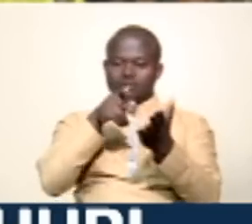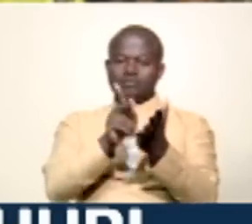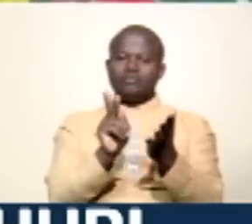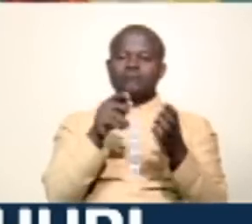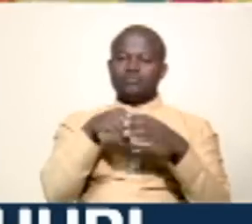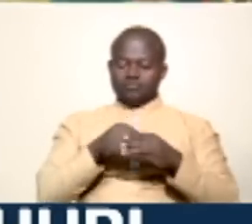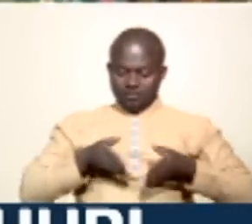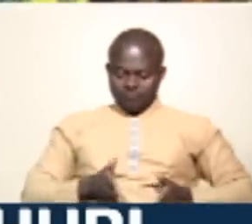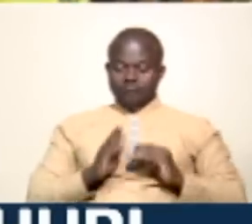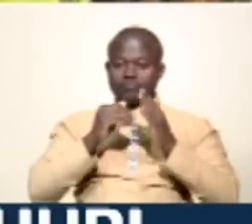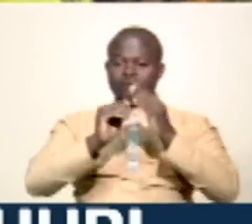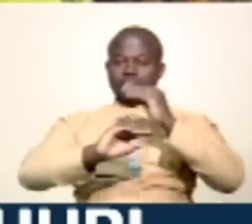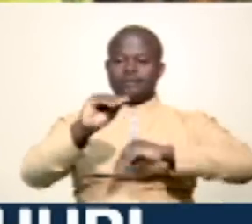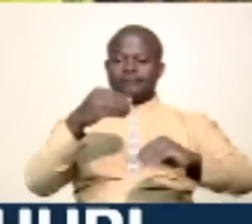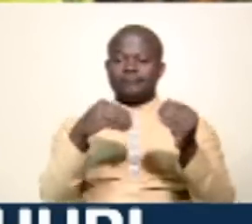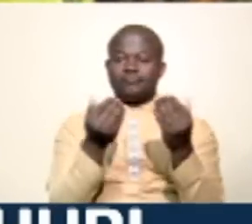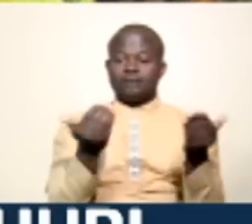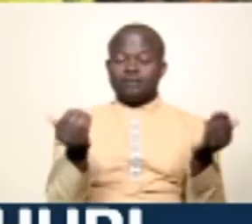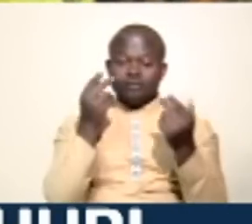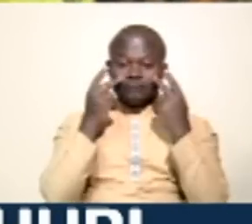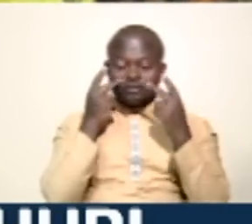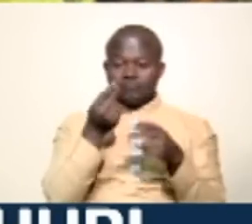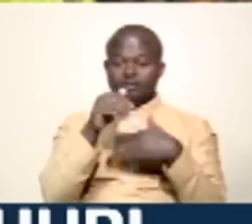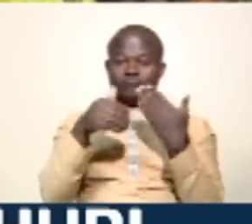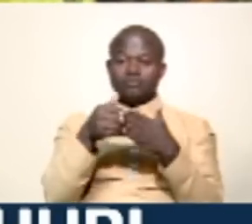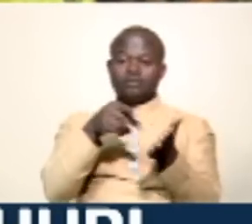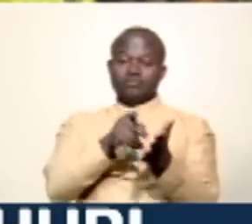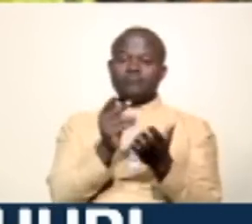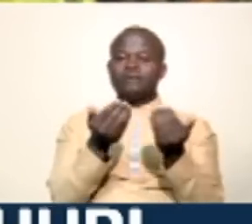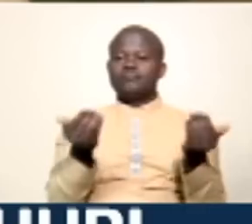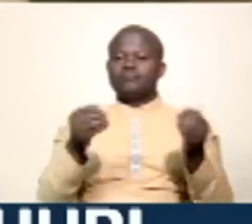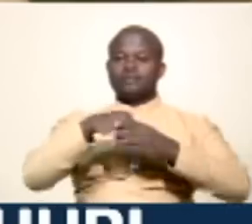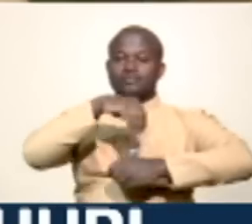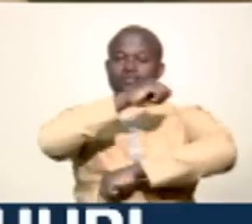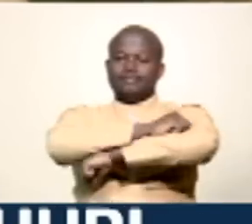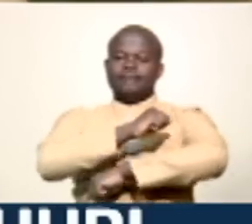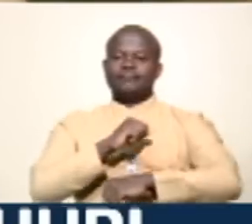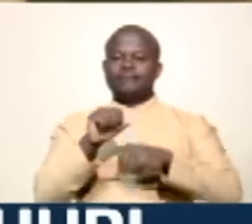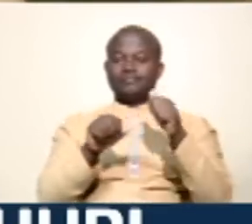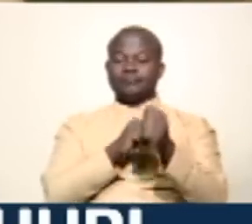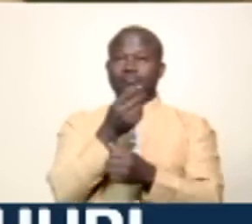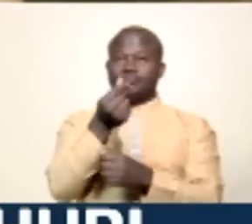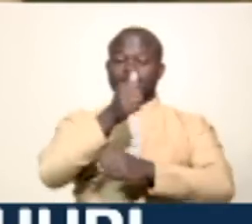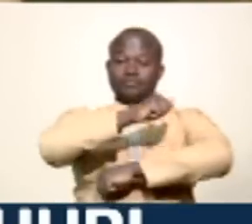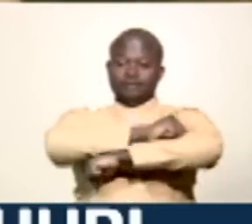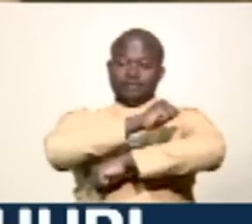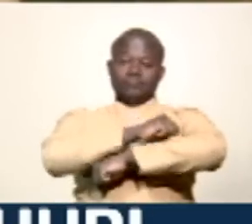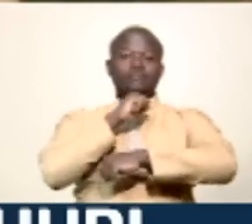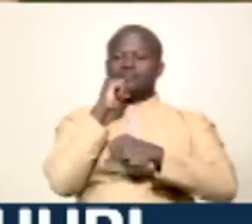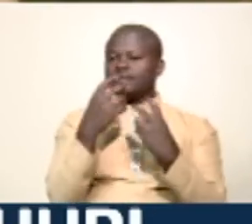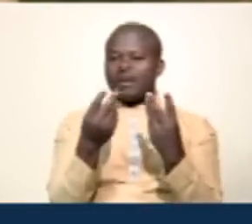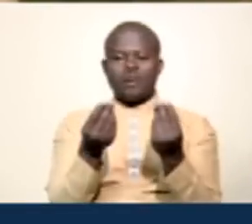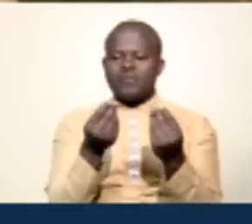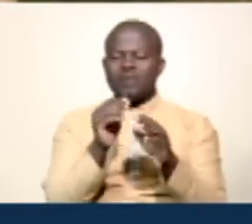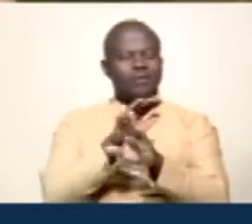ibyaye ndagurisha abana mbona amafaranga ndayishyurira abana ku ishuri. Ibijyanye n'amafaranga y'ishuri ntabwo